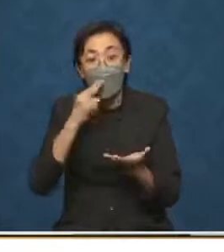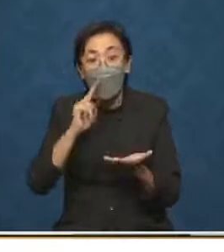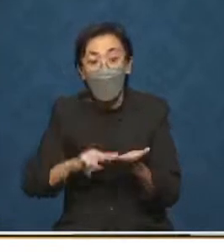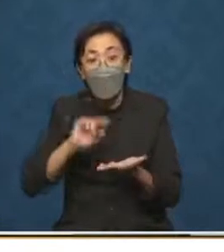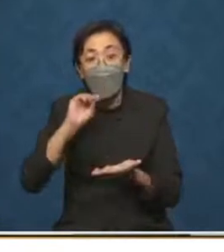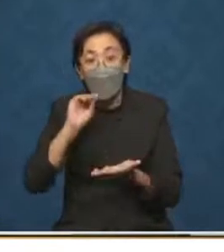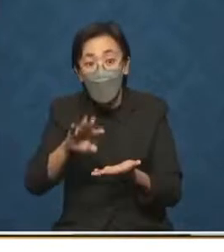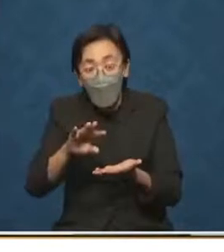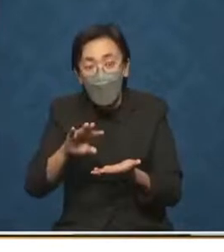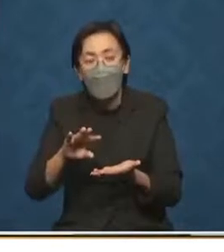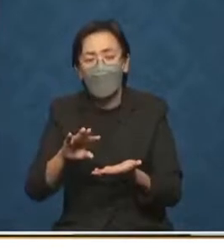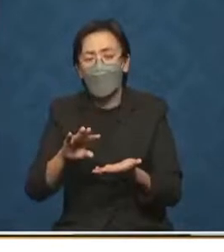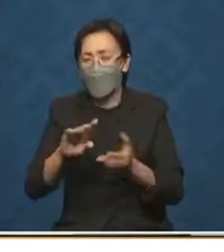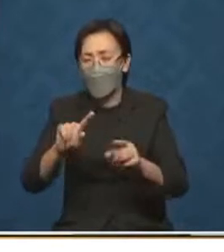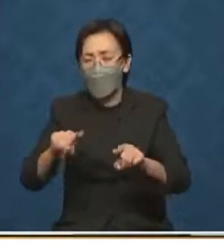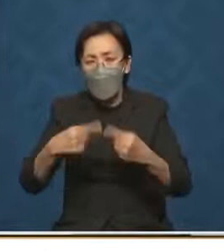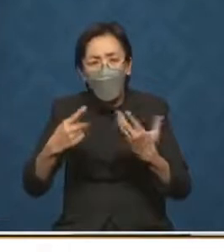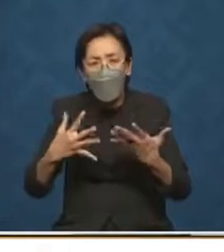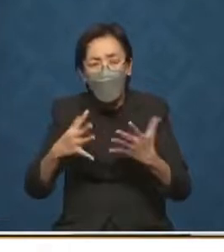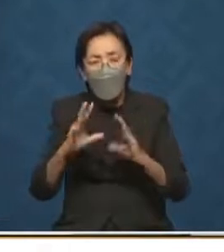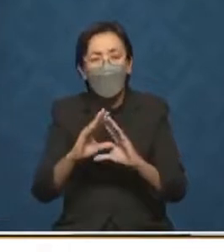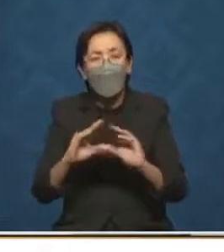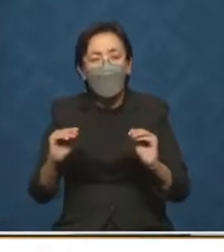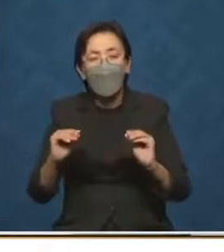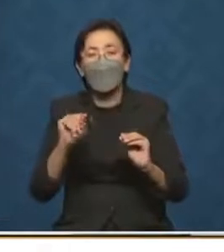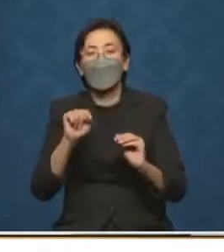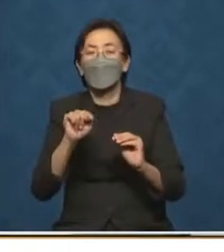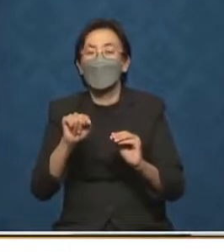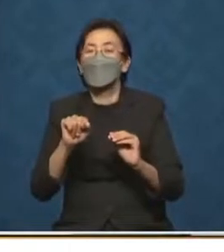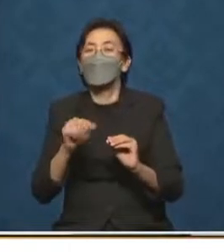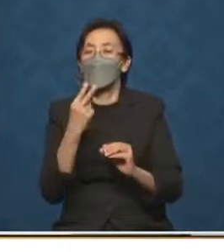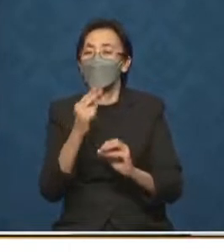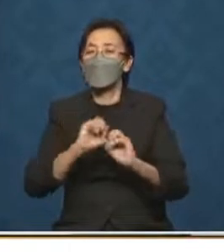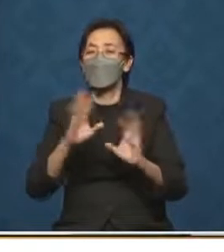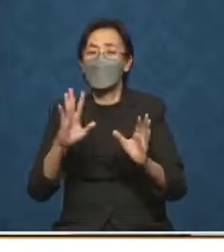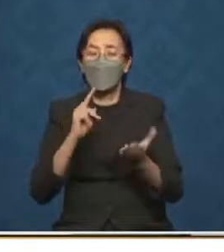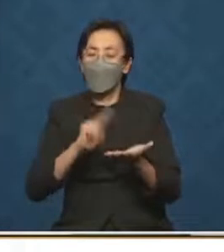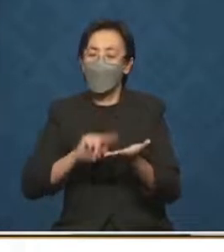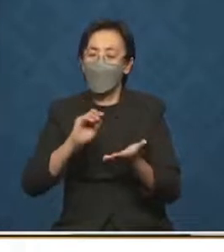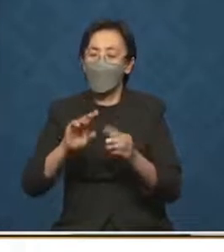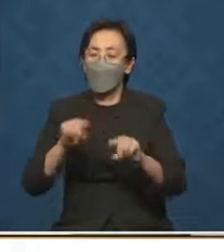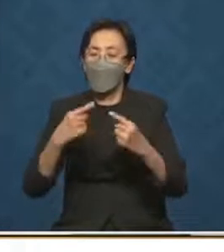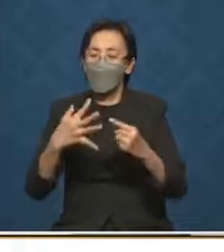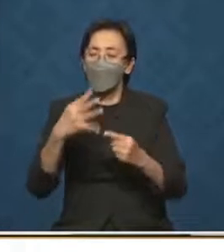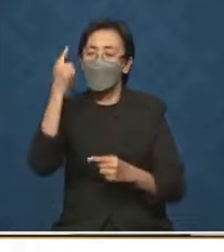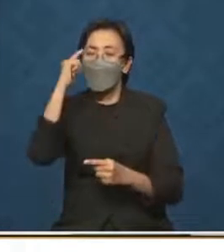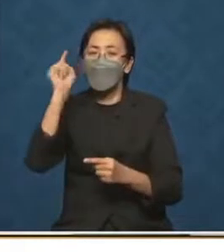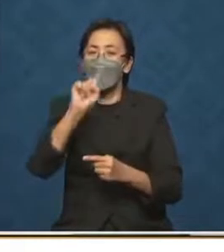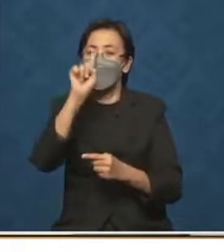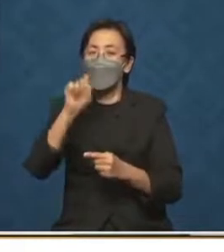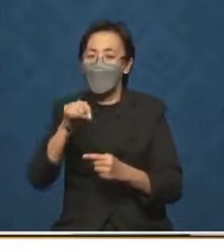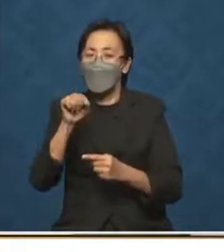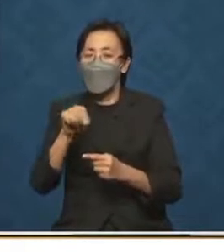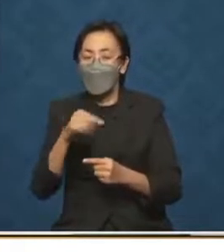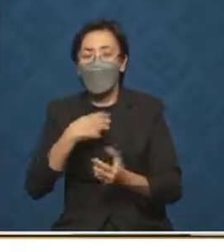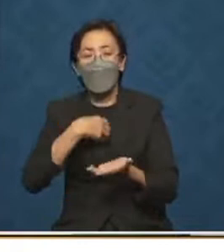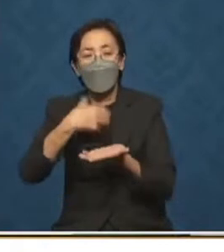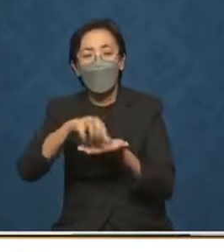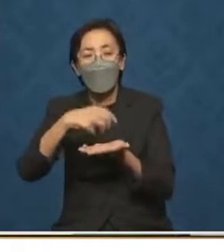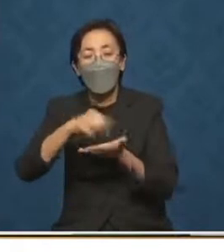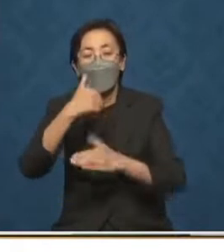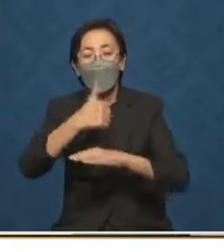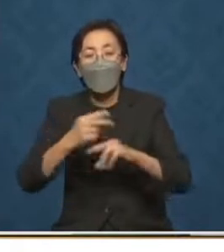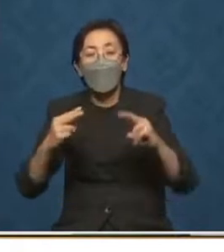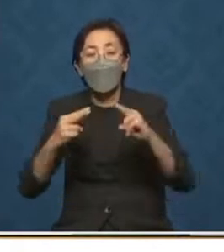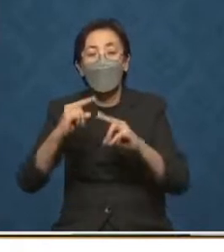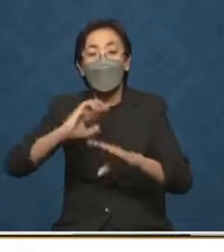ส่งไปหายการตอบรับนี่คือกรรมชีจิตนาผมก็อยากเลาให้ท่านรัฐมนตีวรา